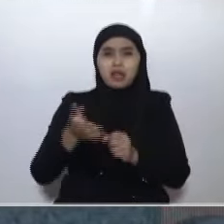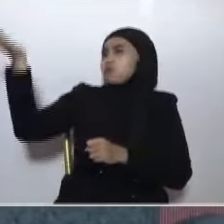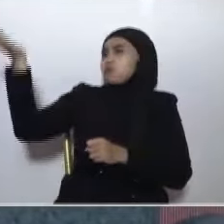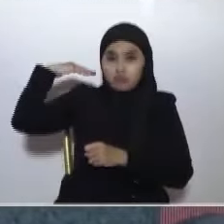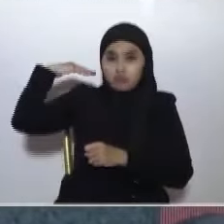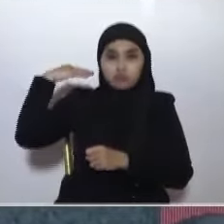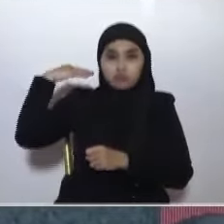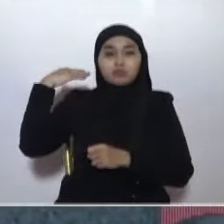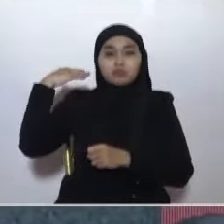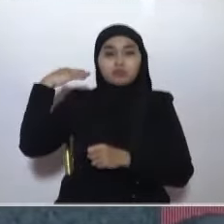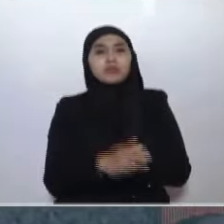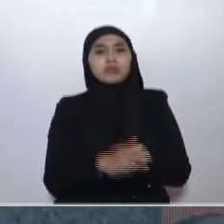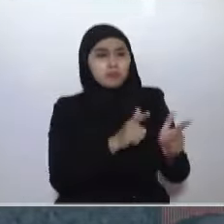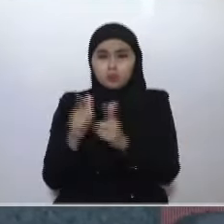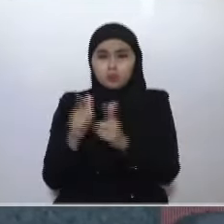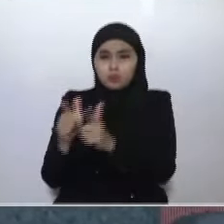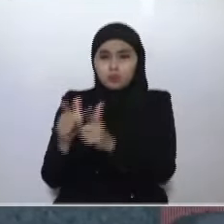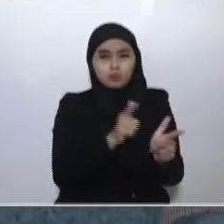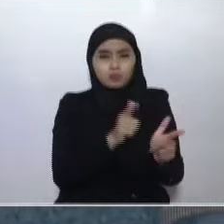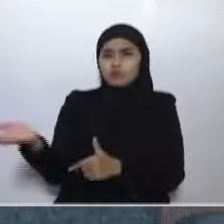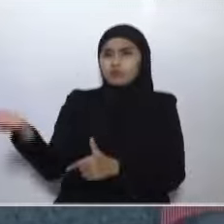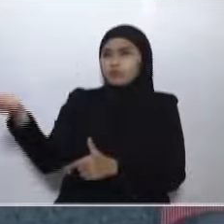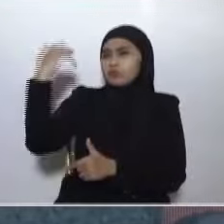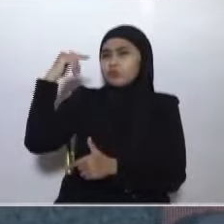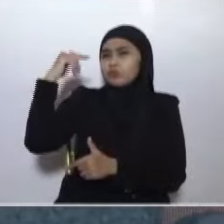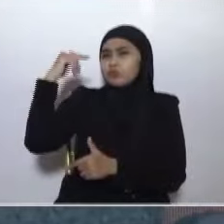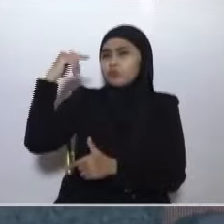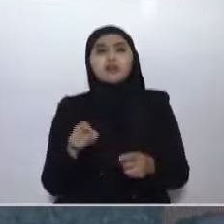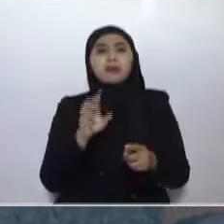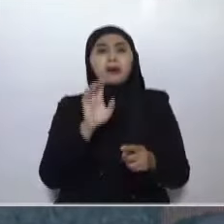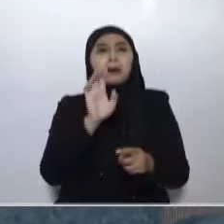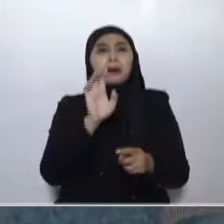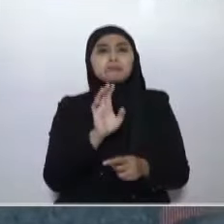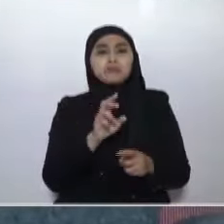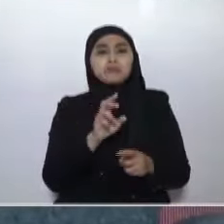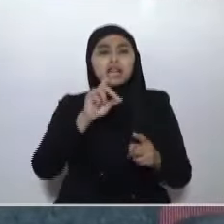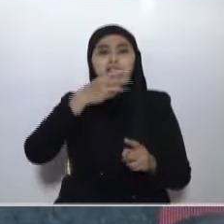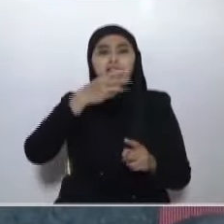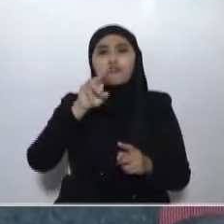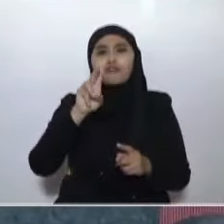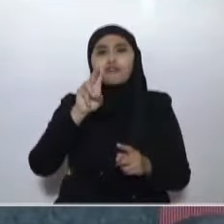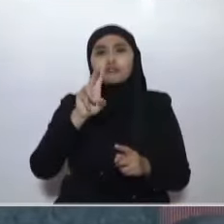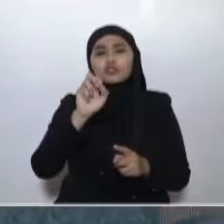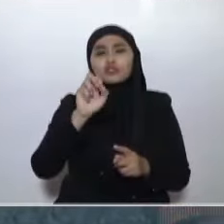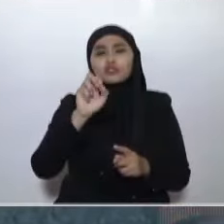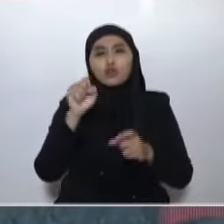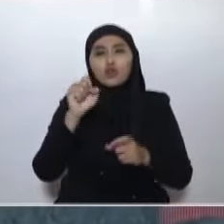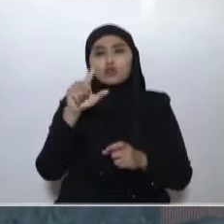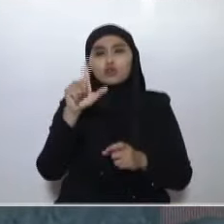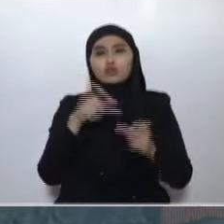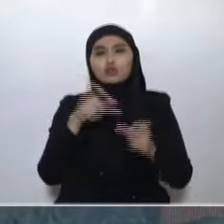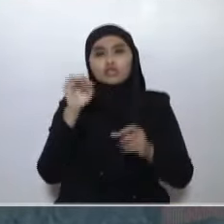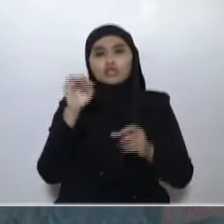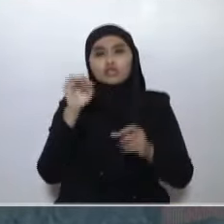besar Indonesia dalam pertempuran tersebut berhimpun dari fatwa resolusi jihad yang dikeluarkan oleh K H